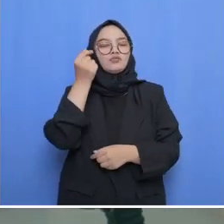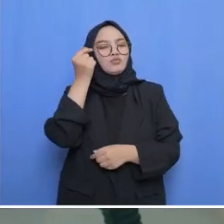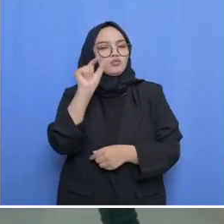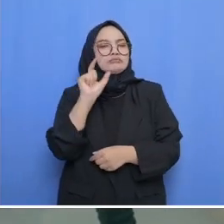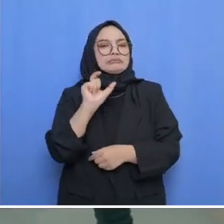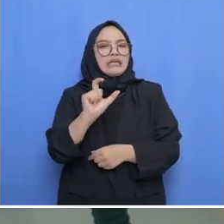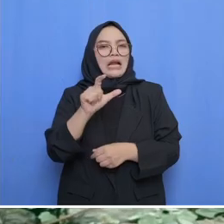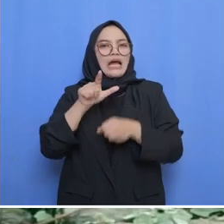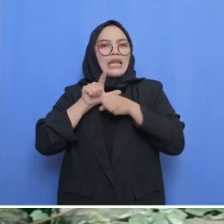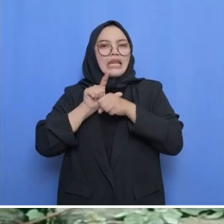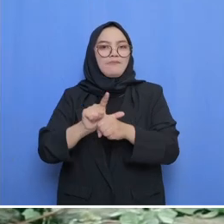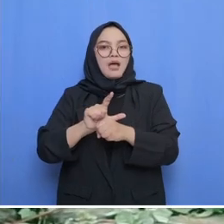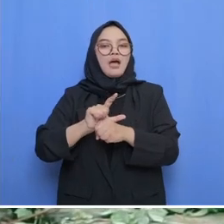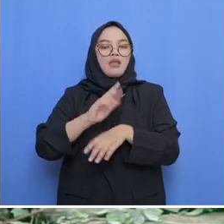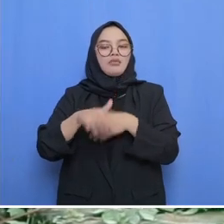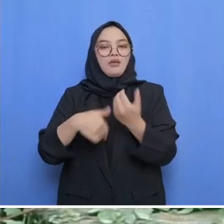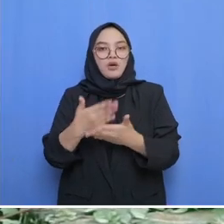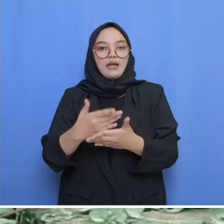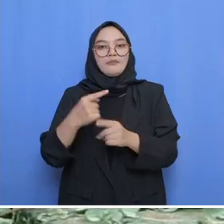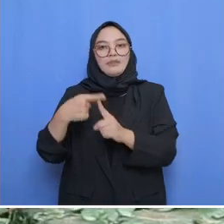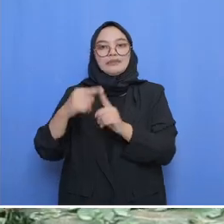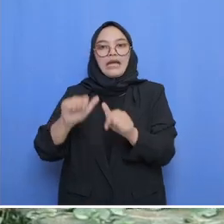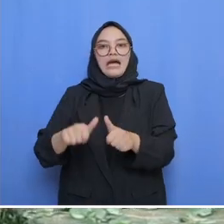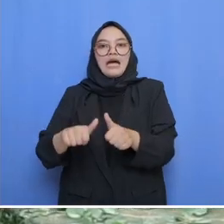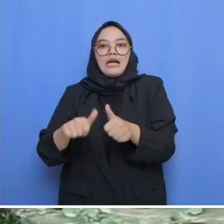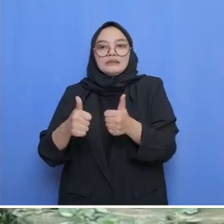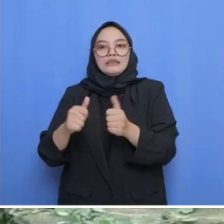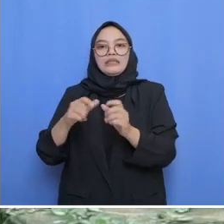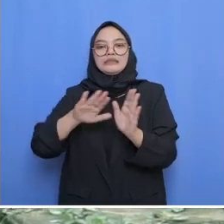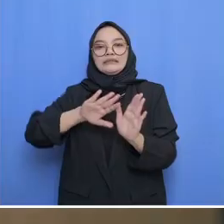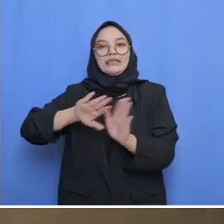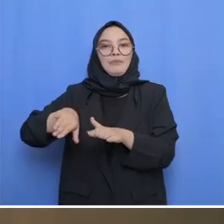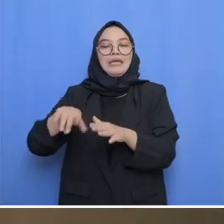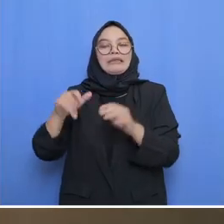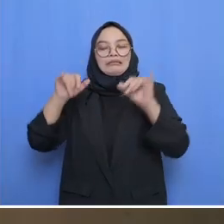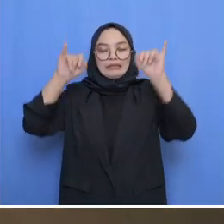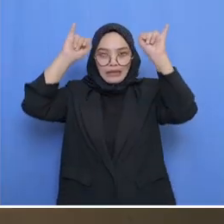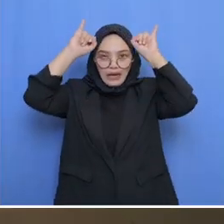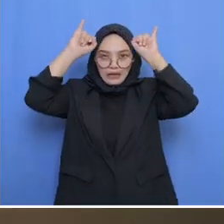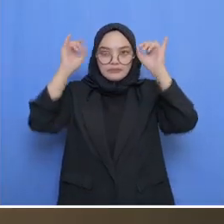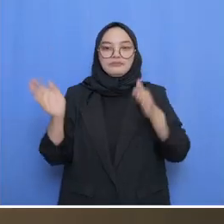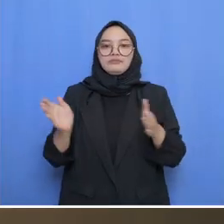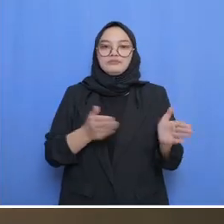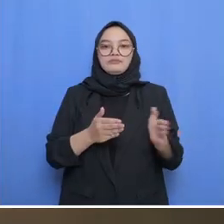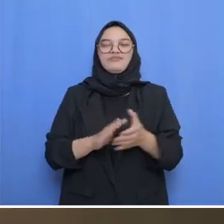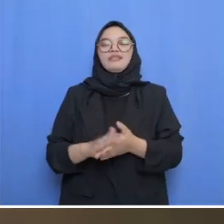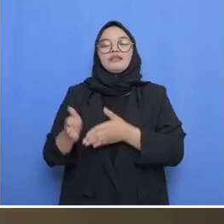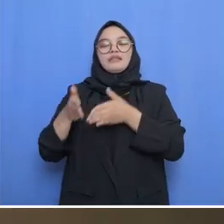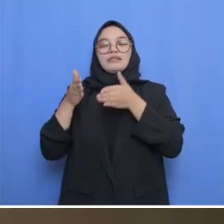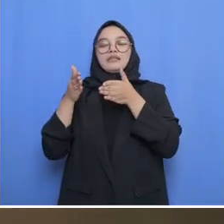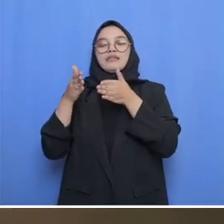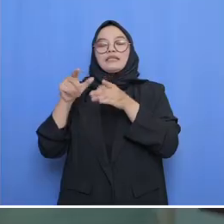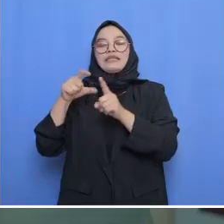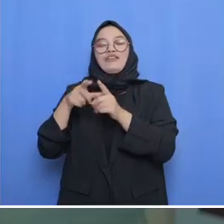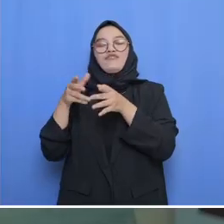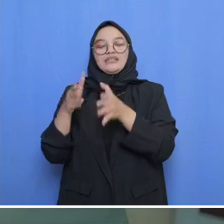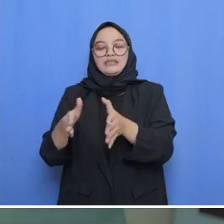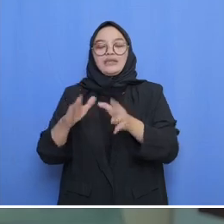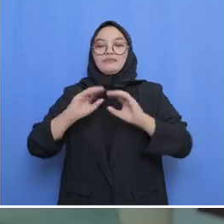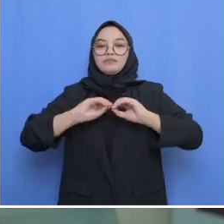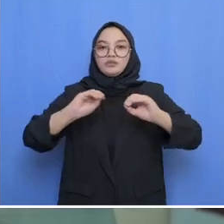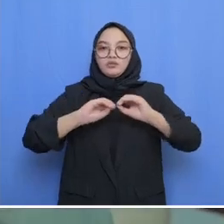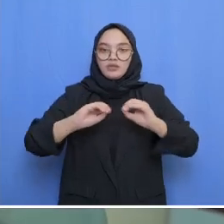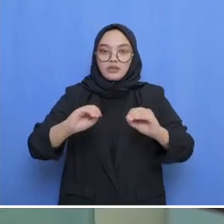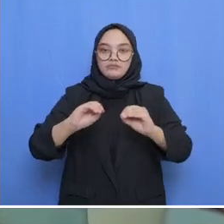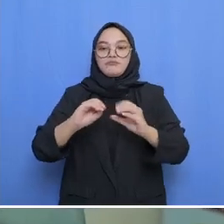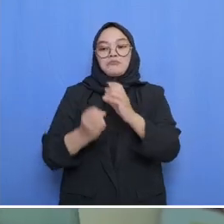diberikan materi terkait pengolahan limbah ternak dan hasil samping ternak. Divisi Penyuluhan melaksanakan